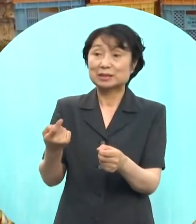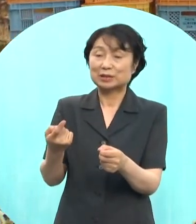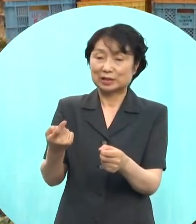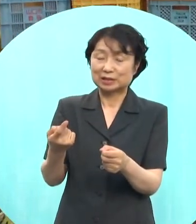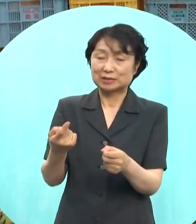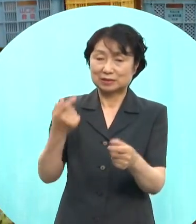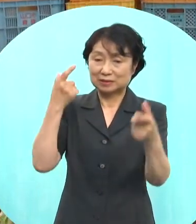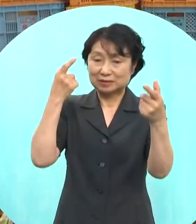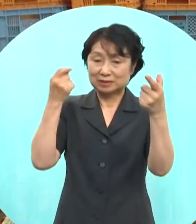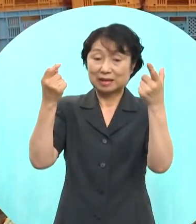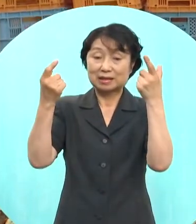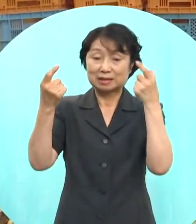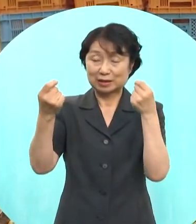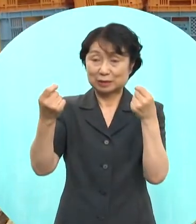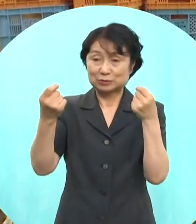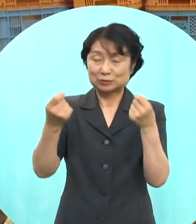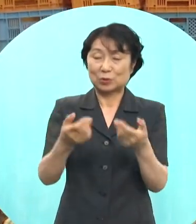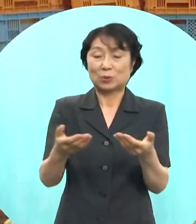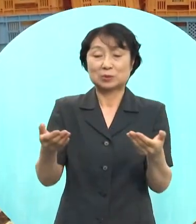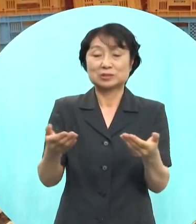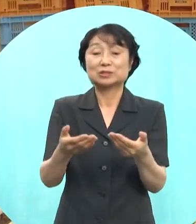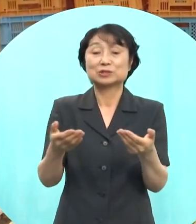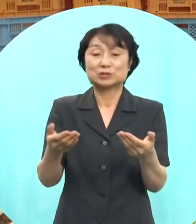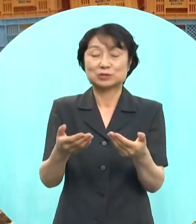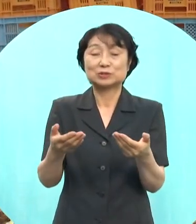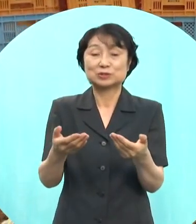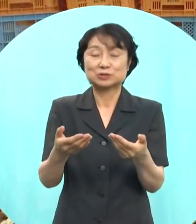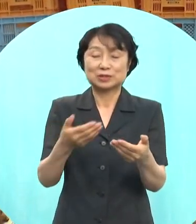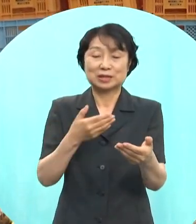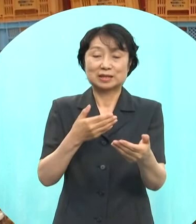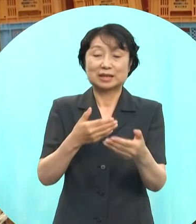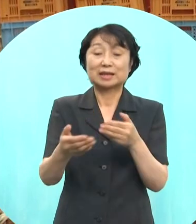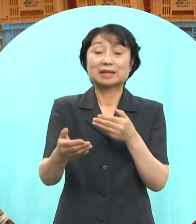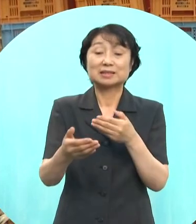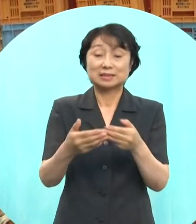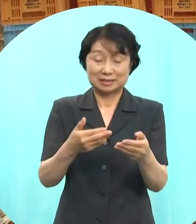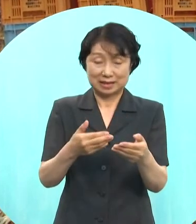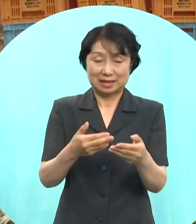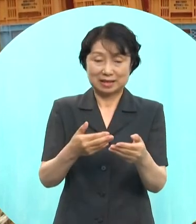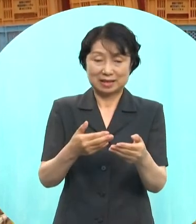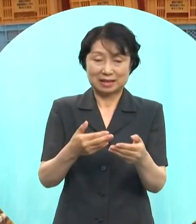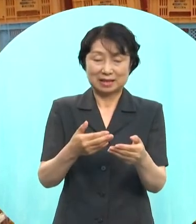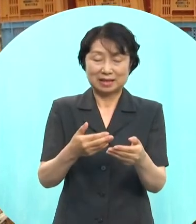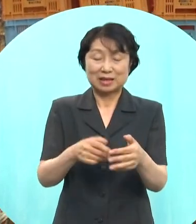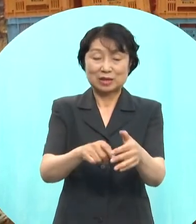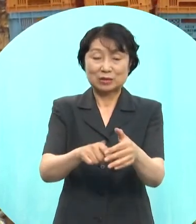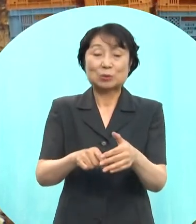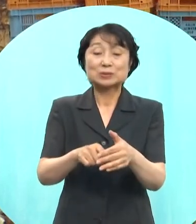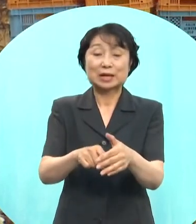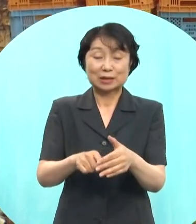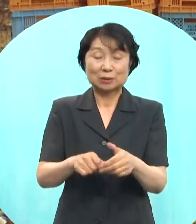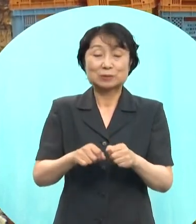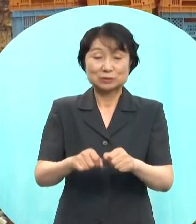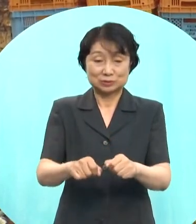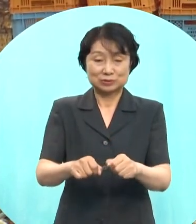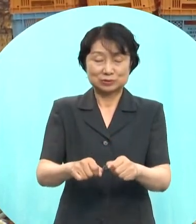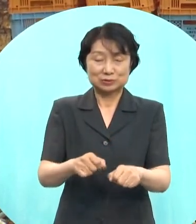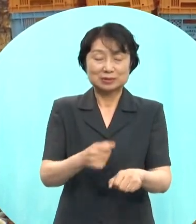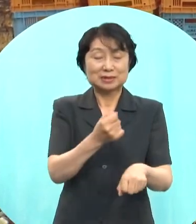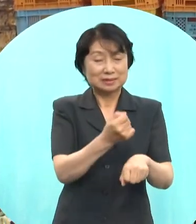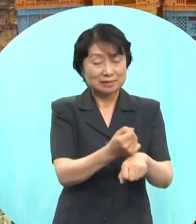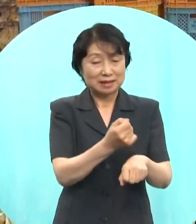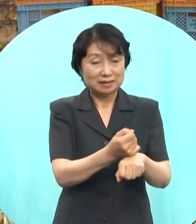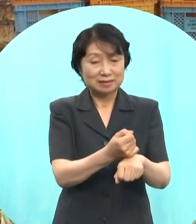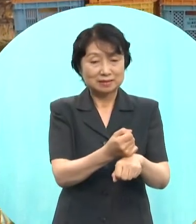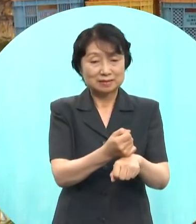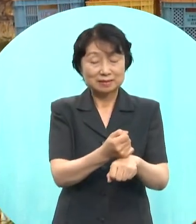は大学の実習をして、その農作業をするのがすごい大